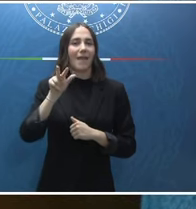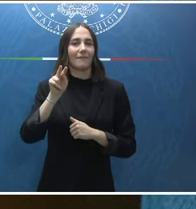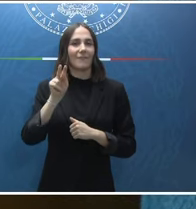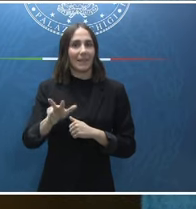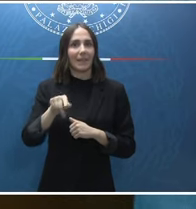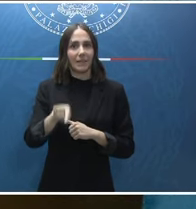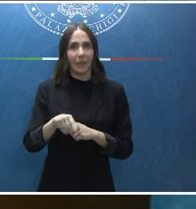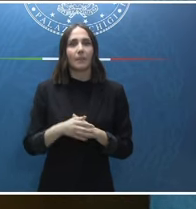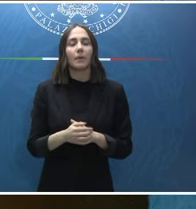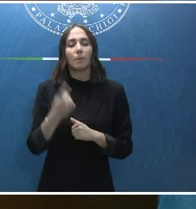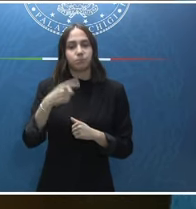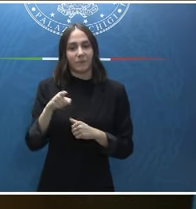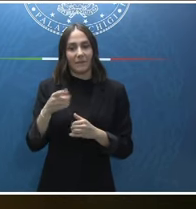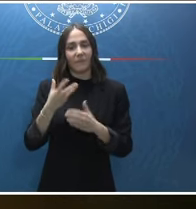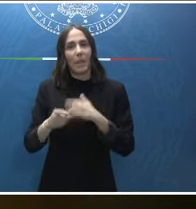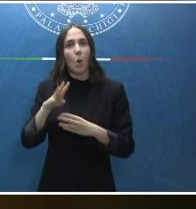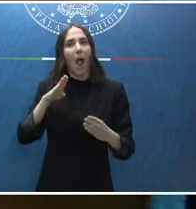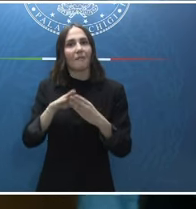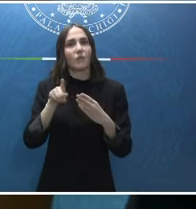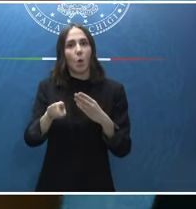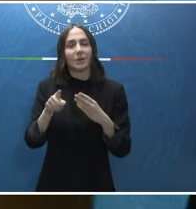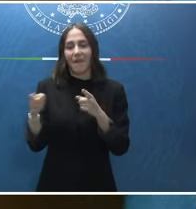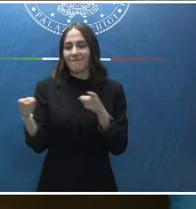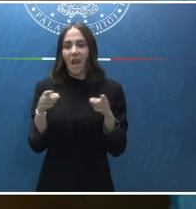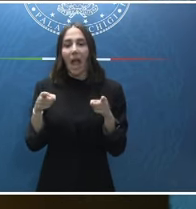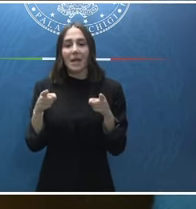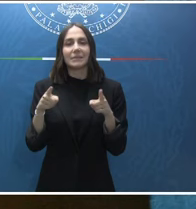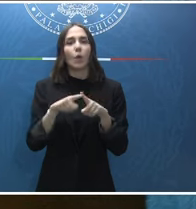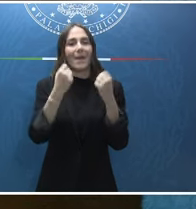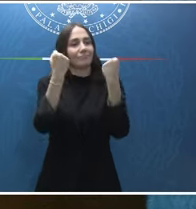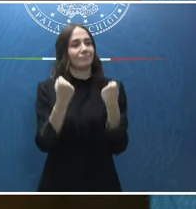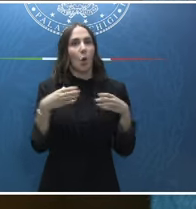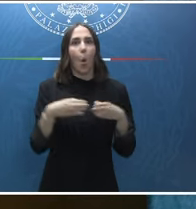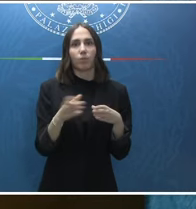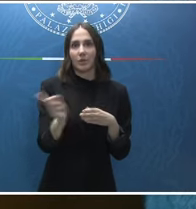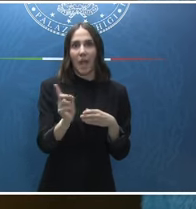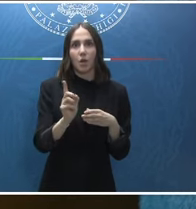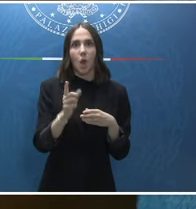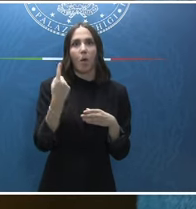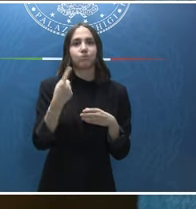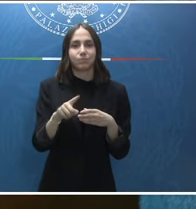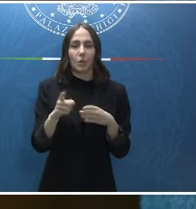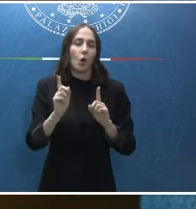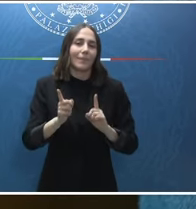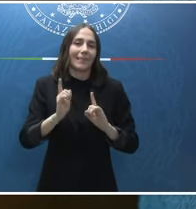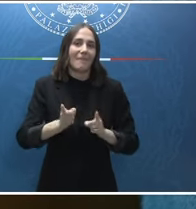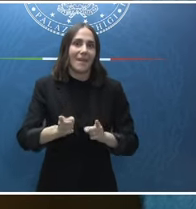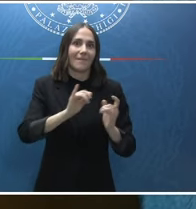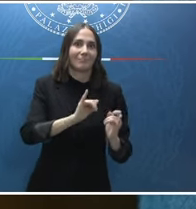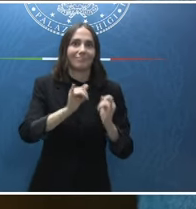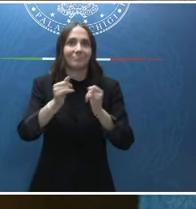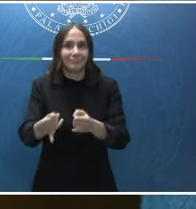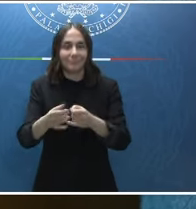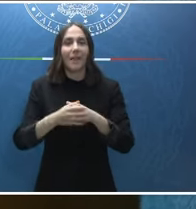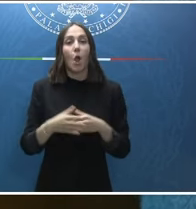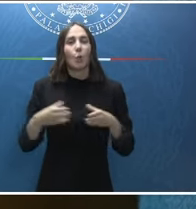non residenziale, si avvicinava alla fine del nostro programma e il gruppo dei genitori venne chiamato Insieme si